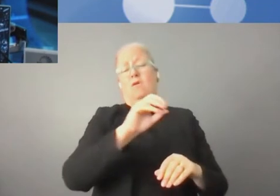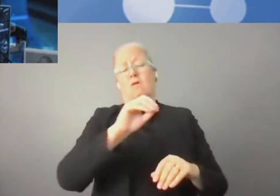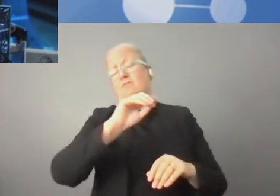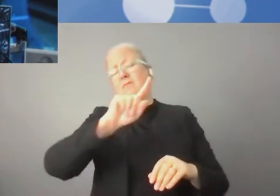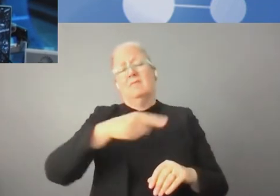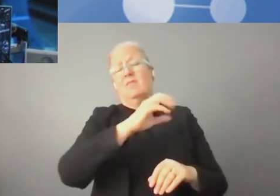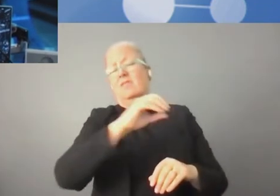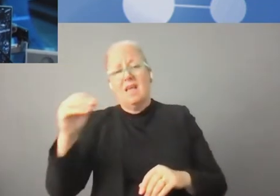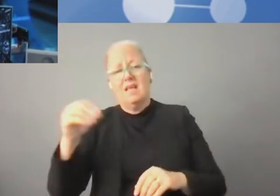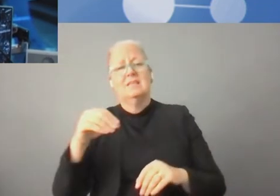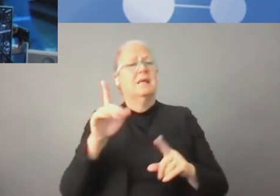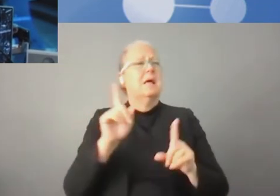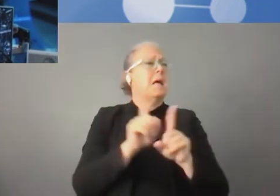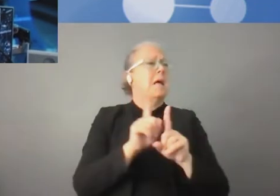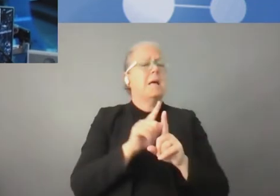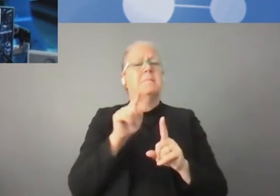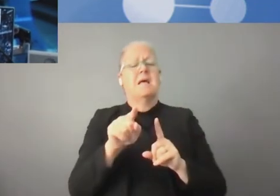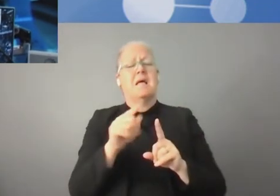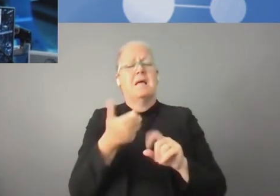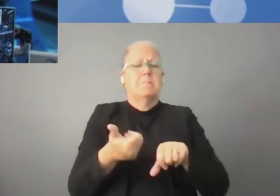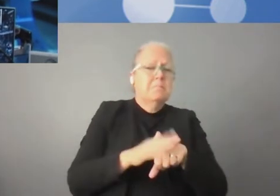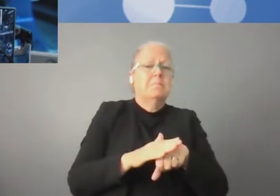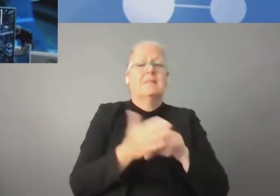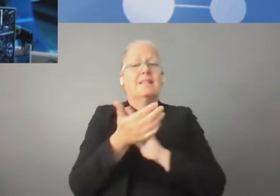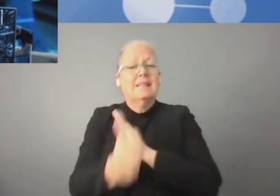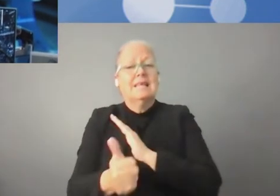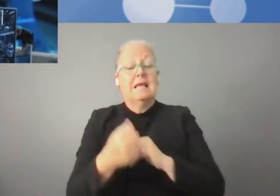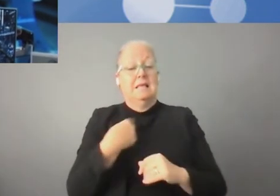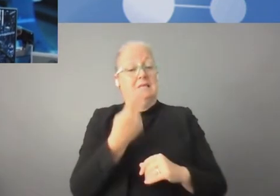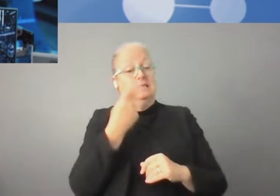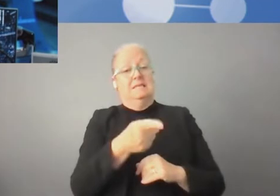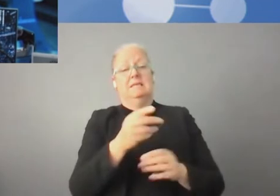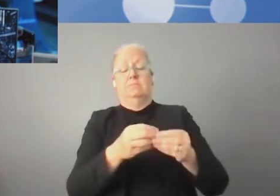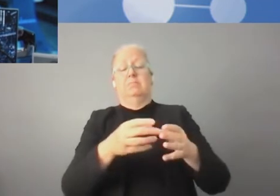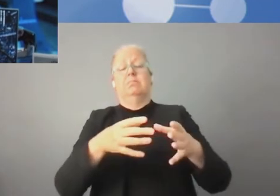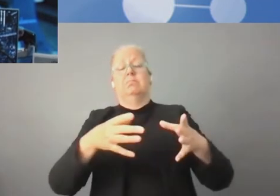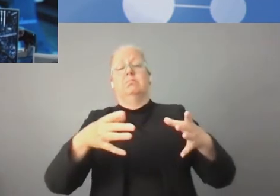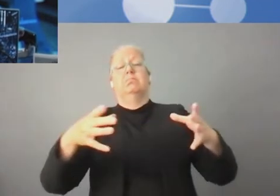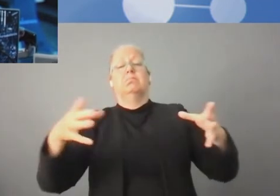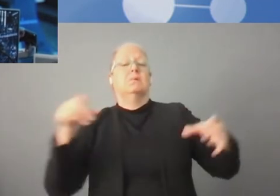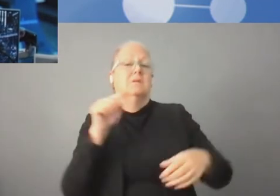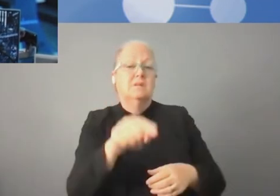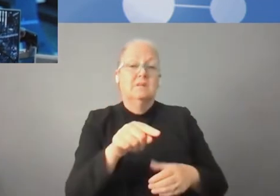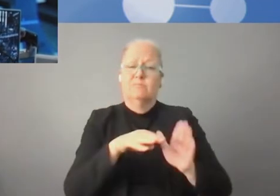育是一个领先的国家。我们的这个